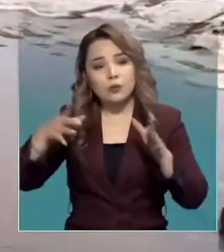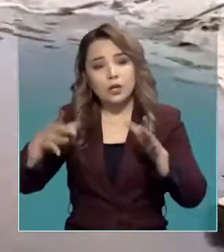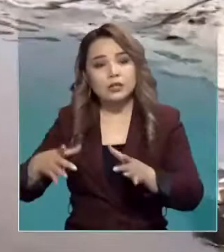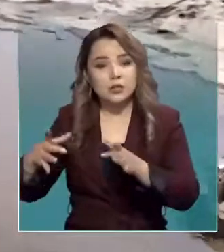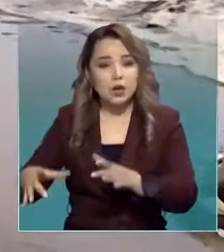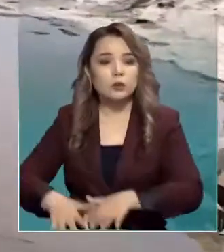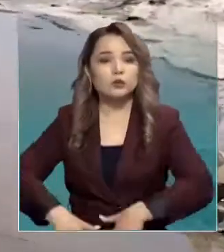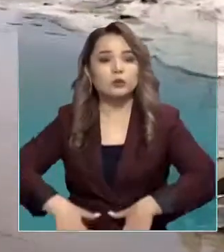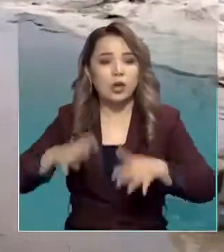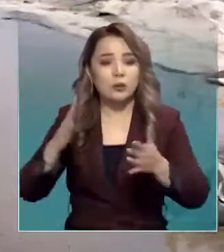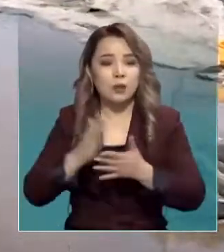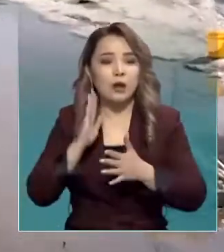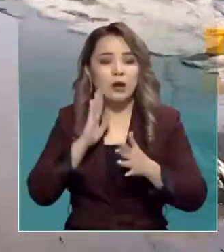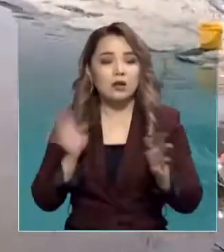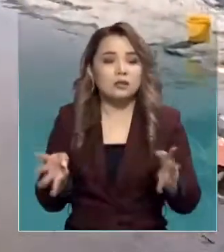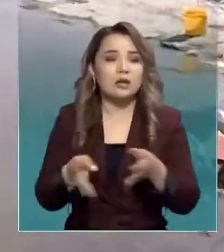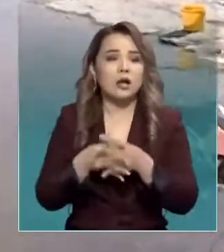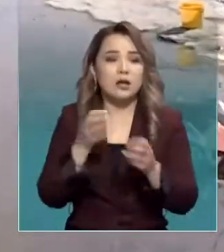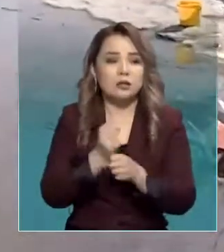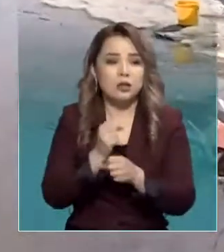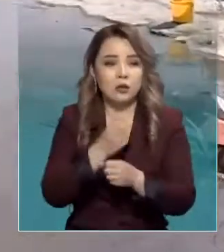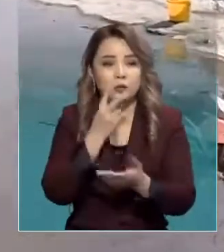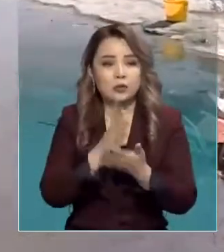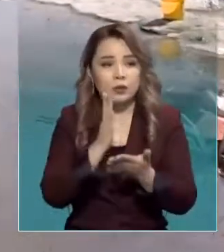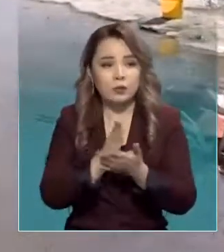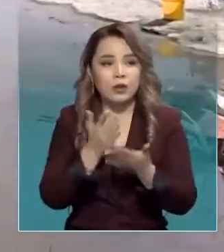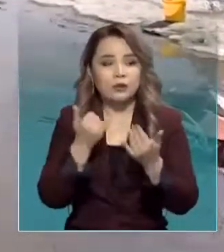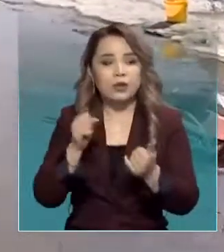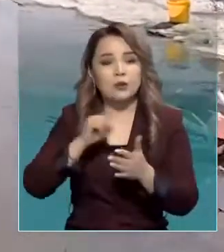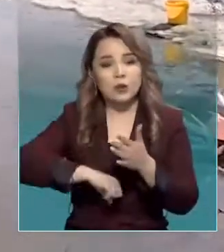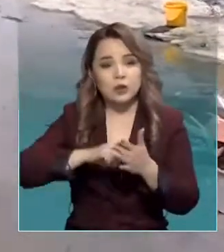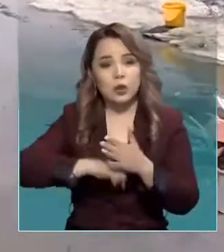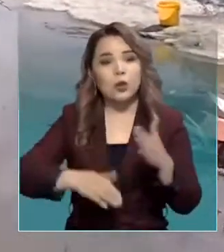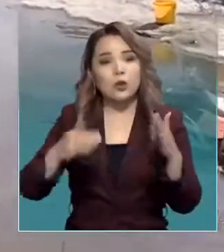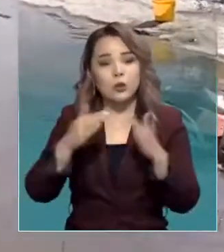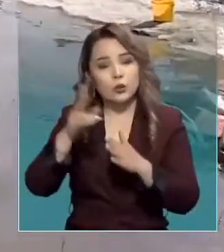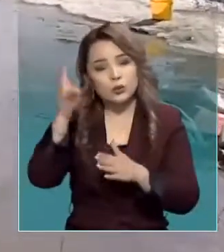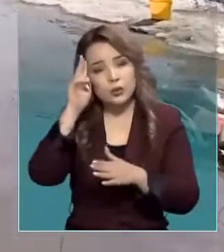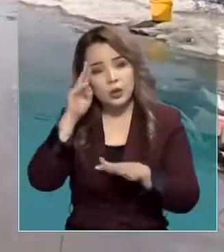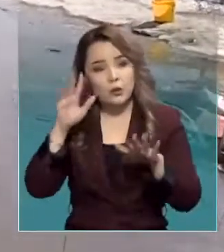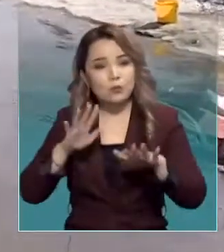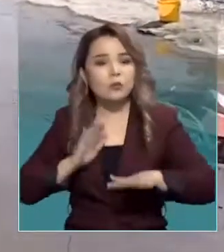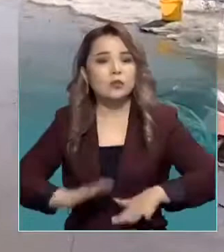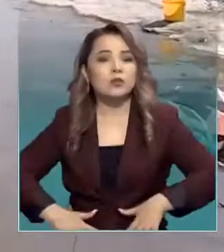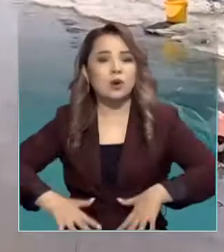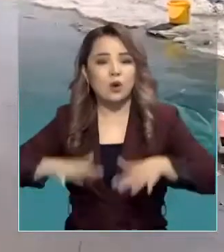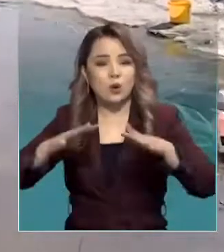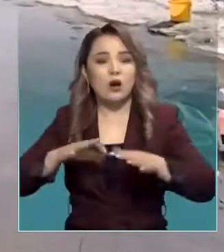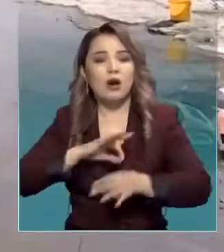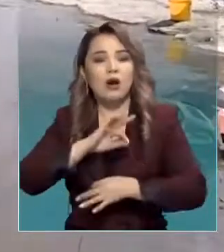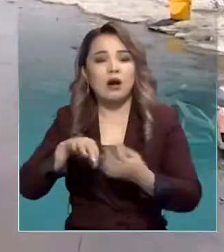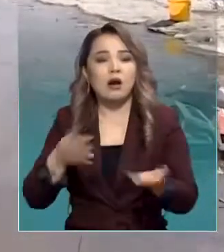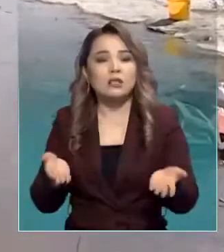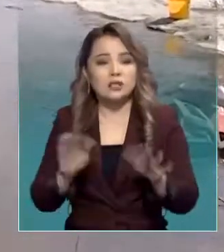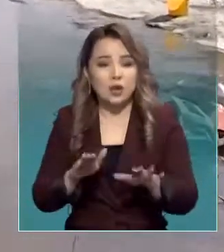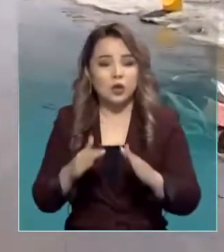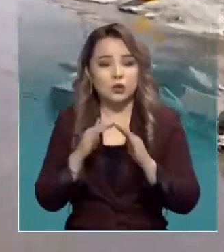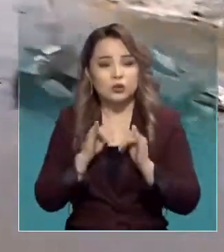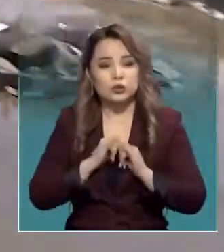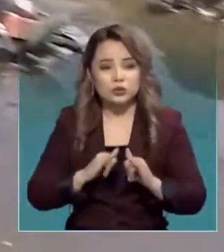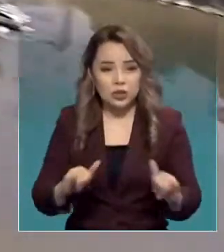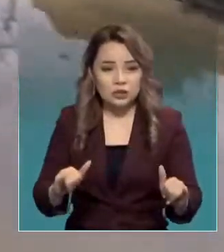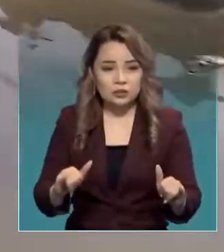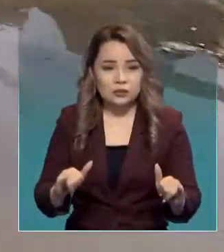тастаған. Дәл қазір мына ағын су араласып жатыр деуге болады. Тіпті салдарынан үйдегі дәретхана толып, ішіндегі қалдықтар үйге